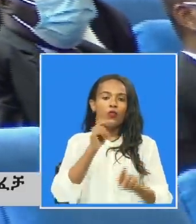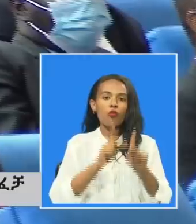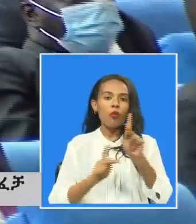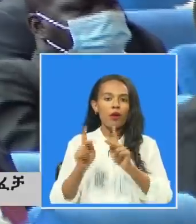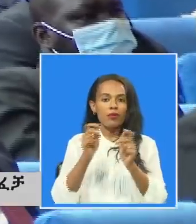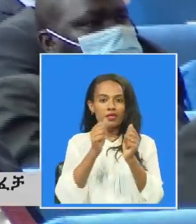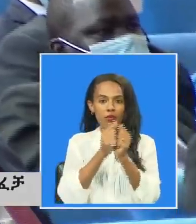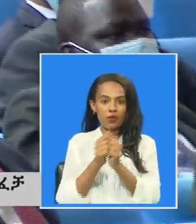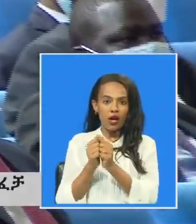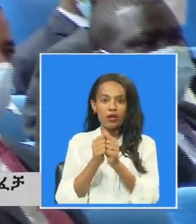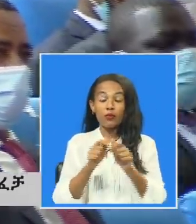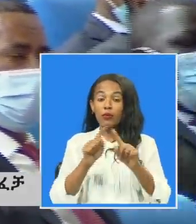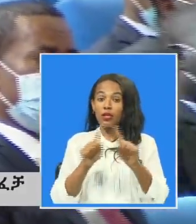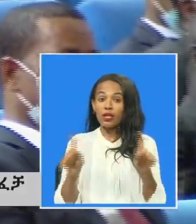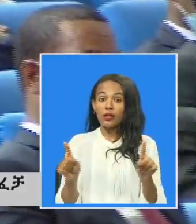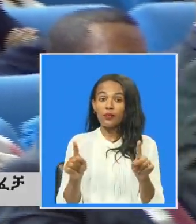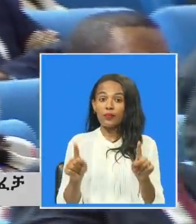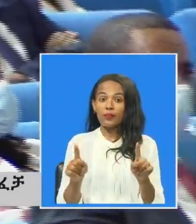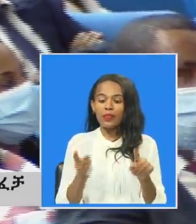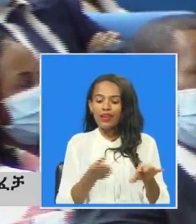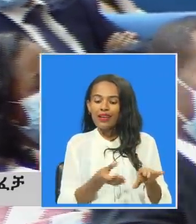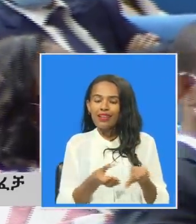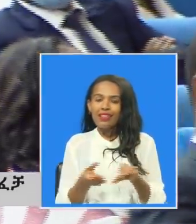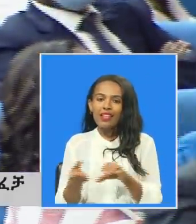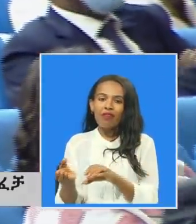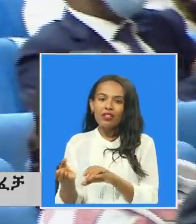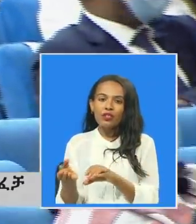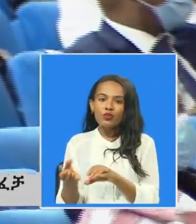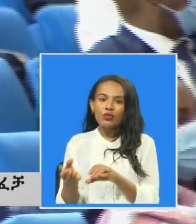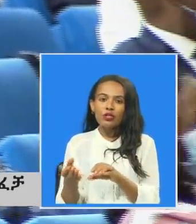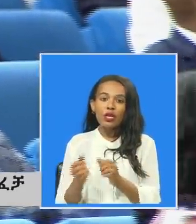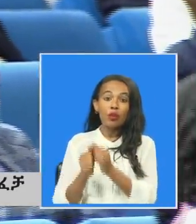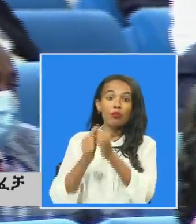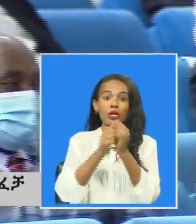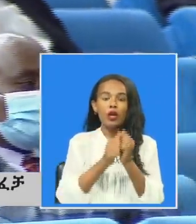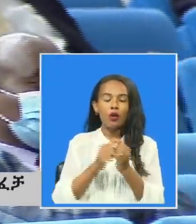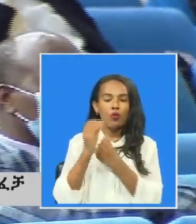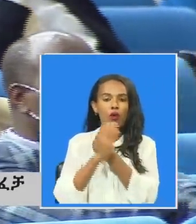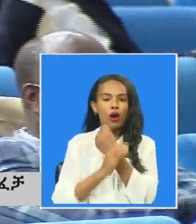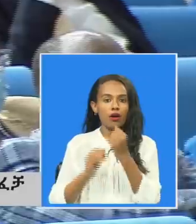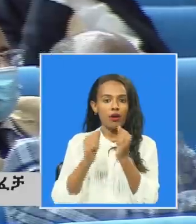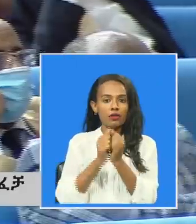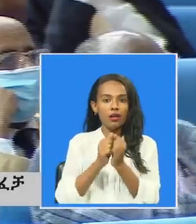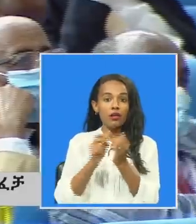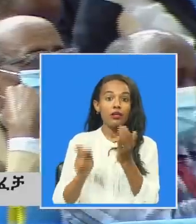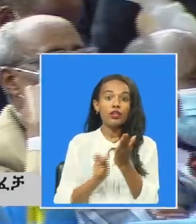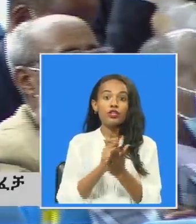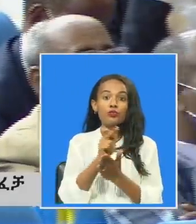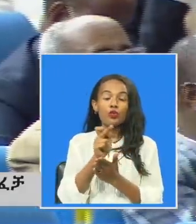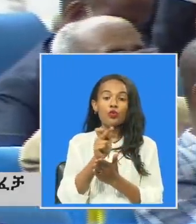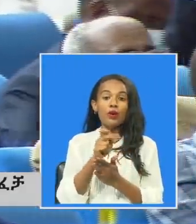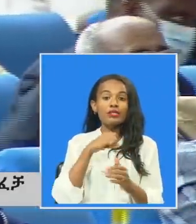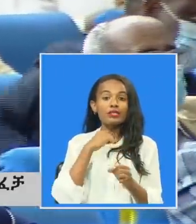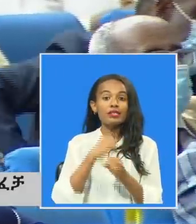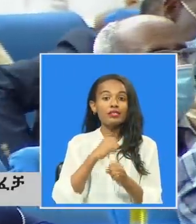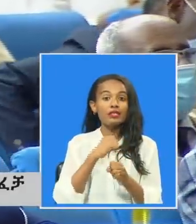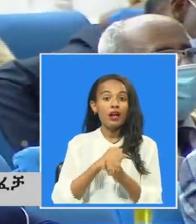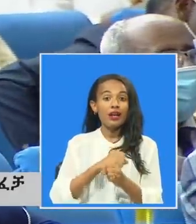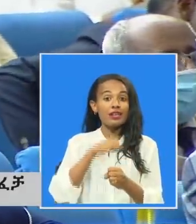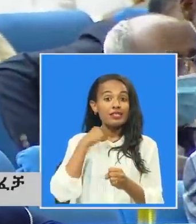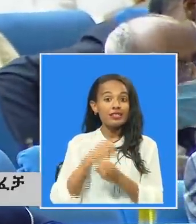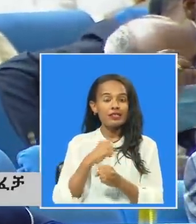ጋር በተለይም ተፋሰሱን ከሚጋሩ ሀገራት ጋር የዲፕሎማሲ ስራ